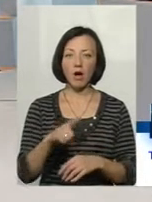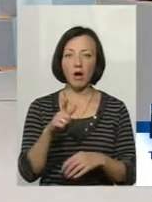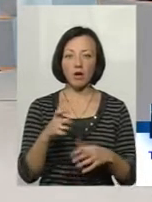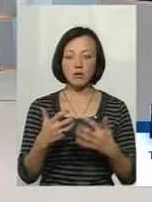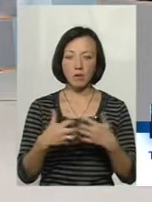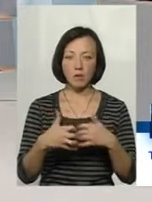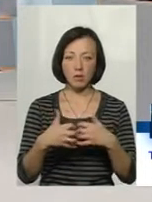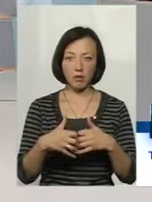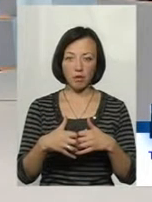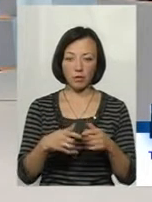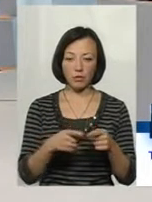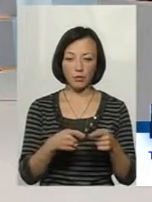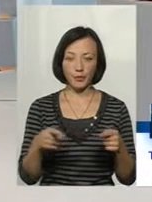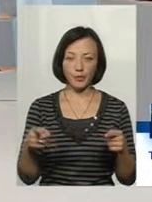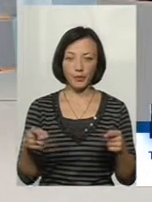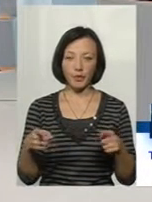приладу.